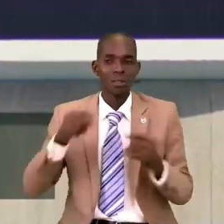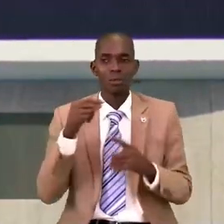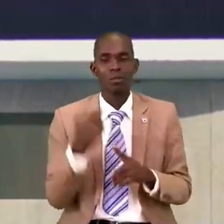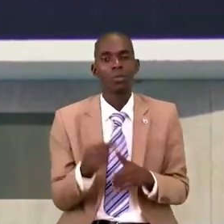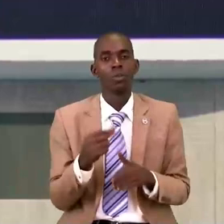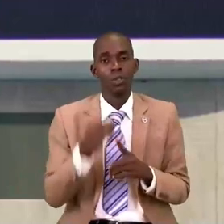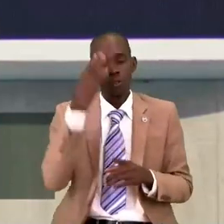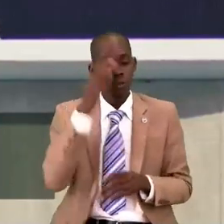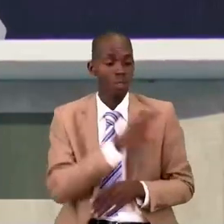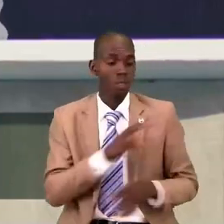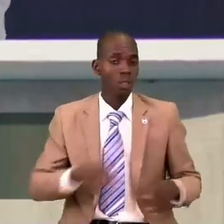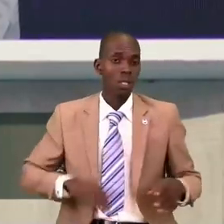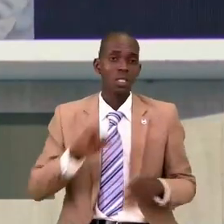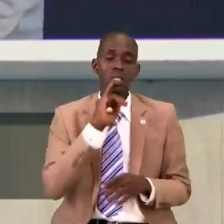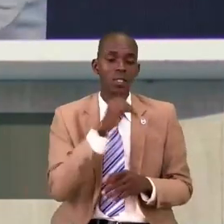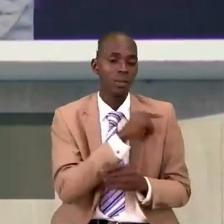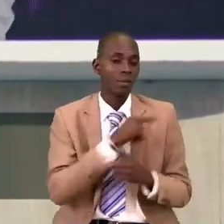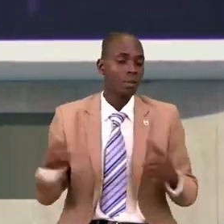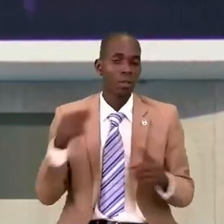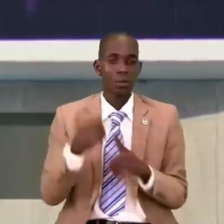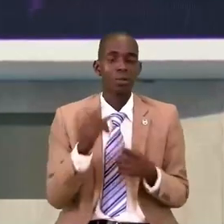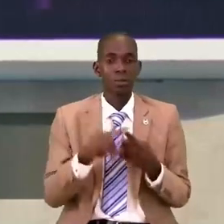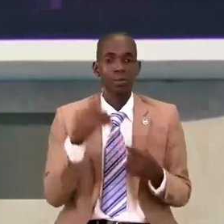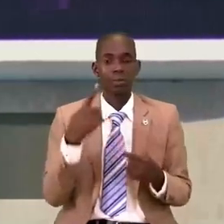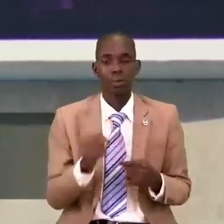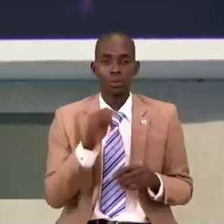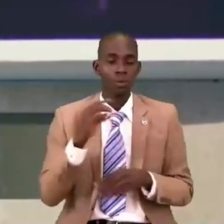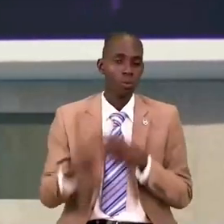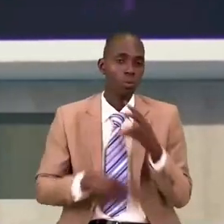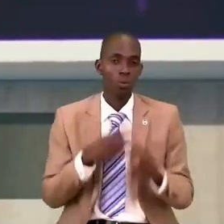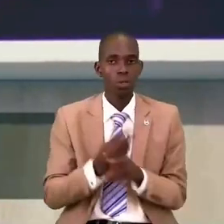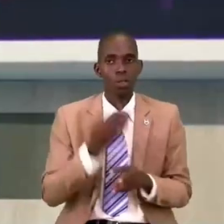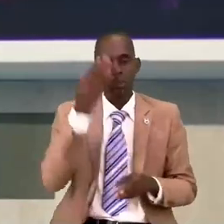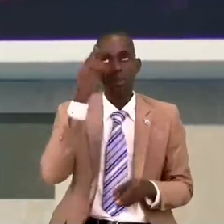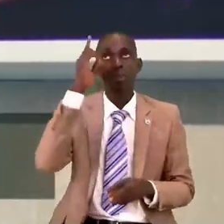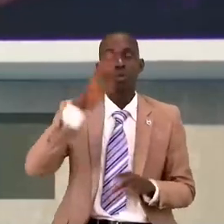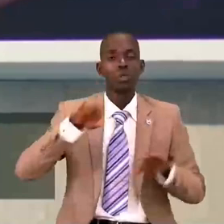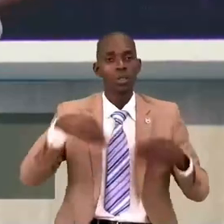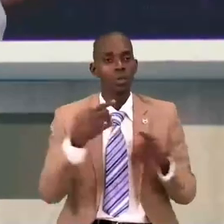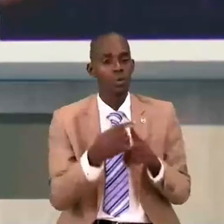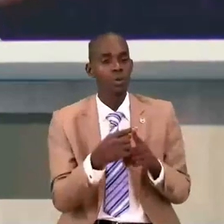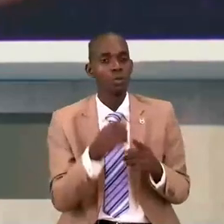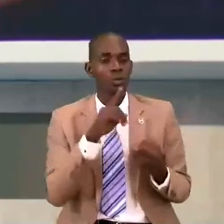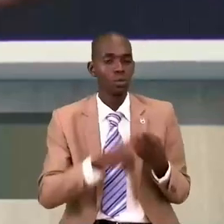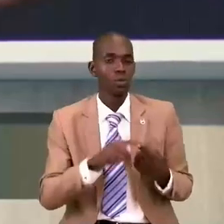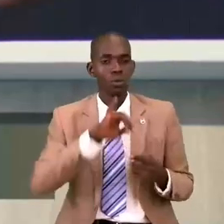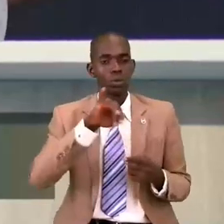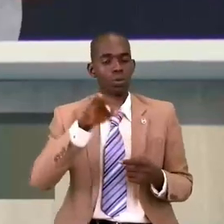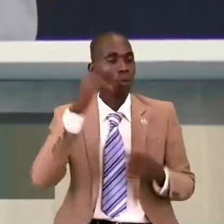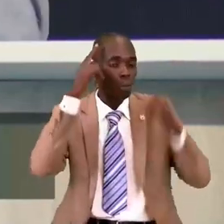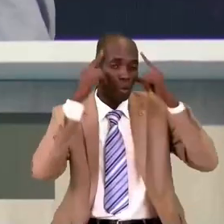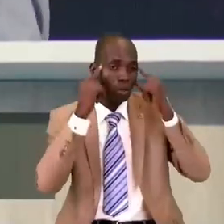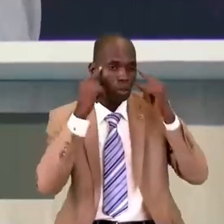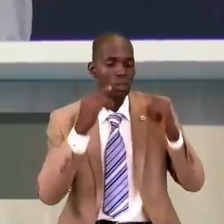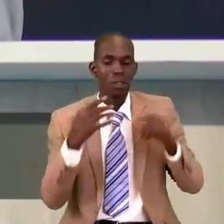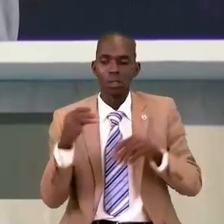et Josué a continuer avec. Et tous les prophètes sont venus, tous les rois sont venus, mais la dernière parole, le